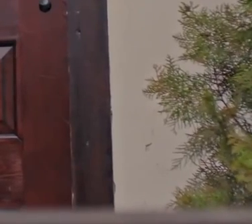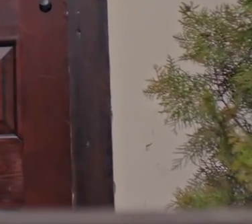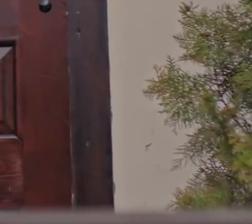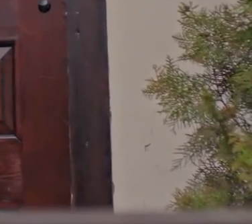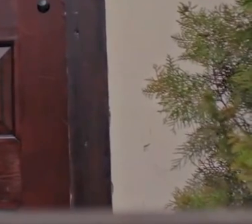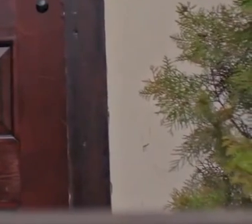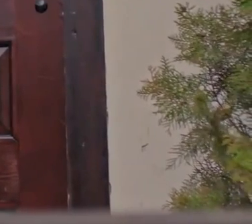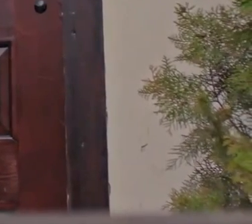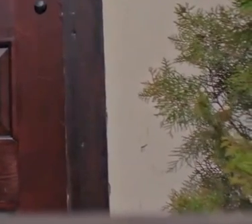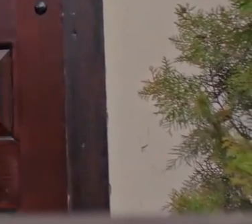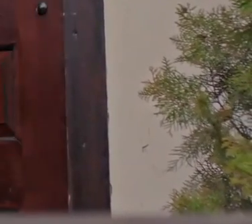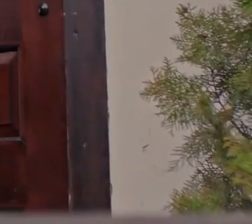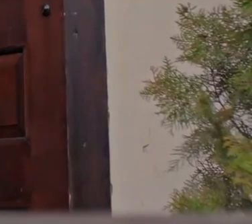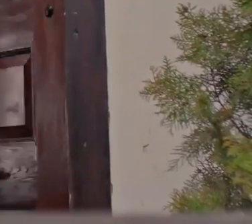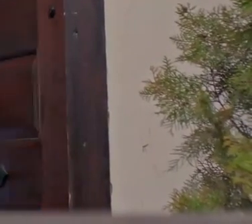Çiğdem açtı.